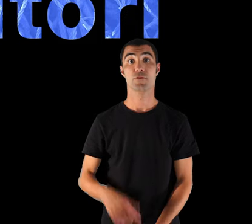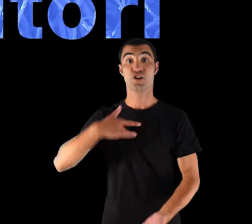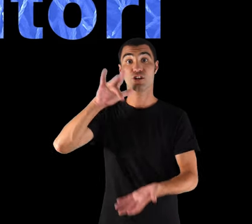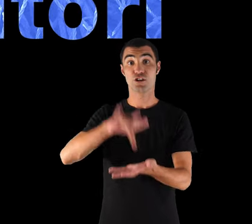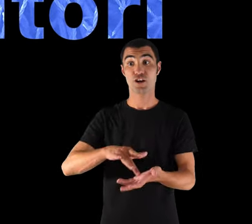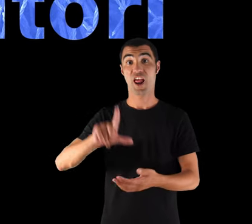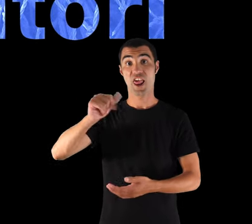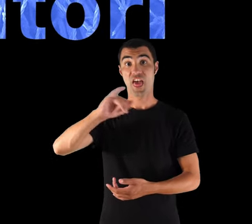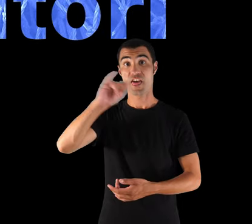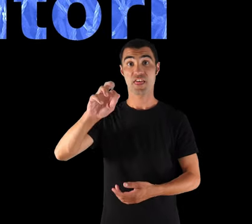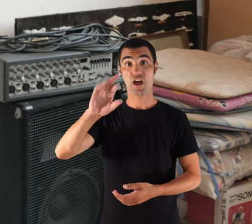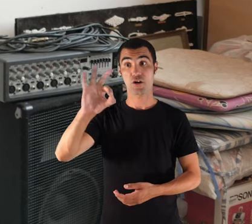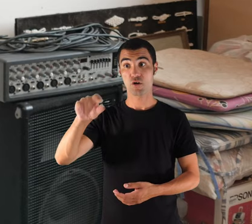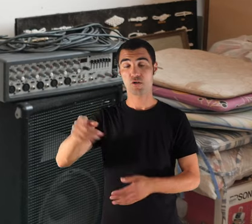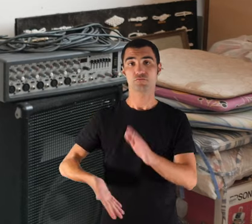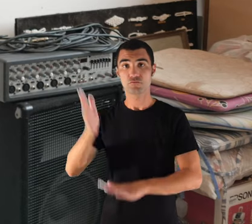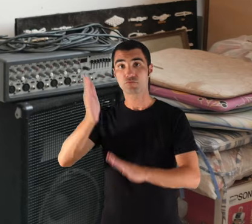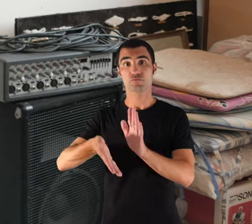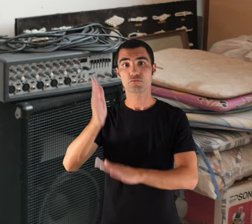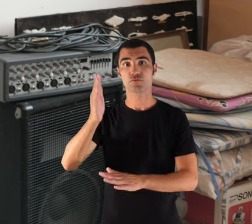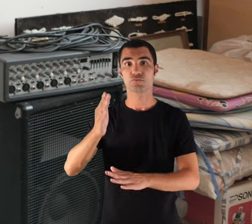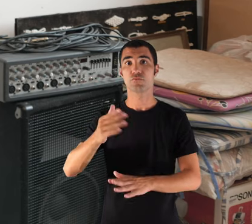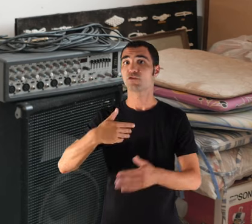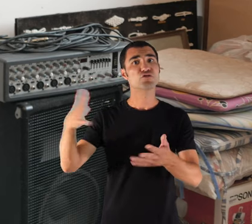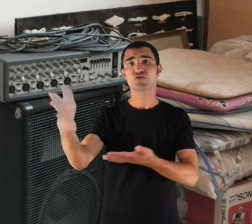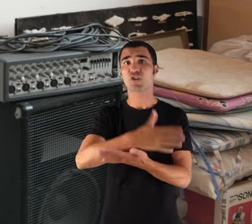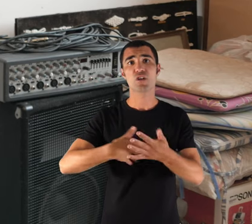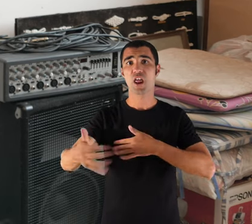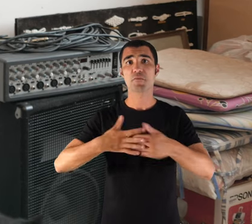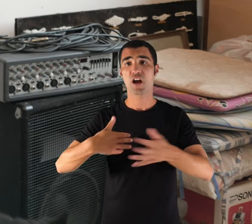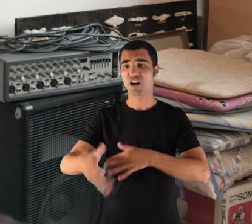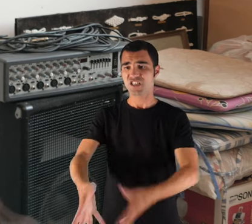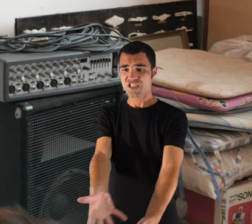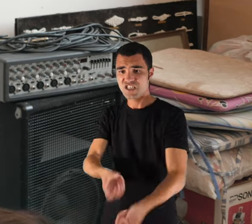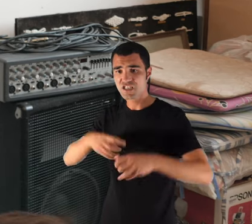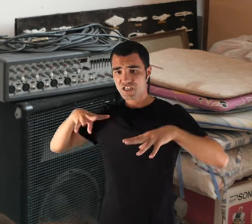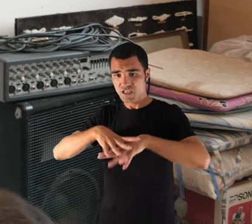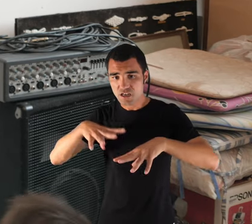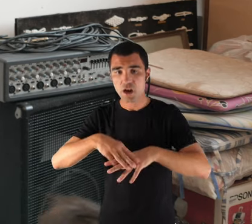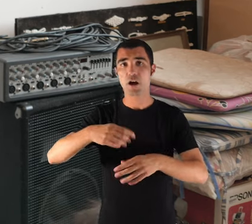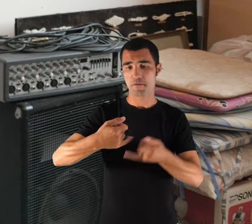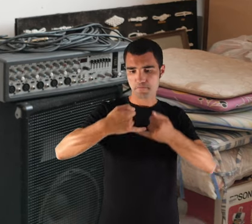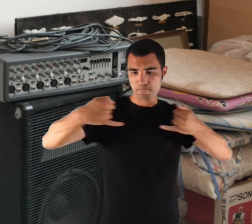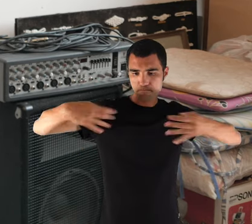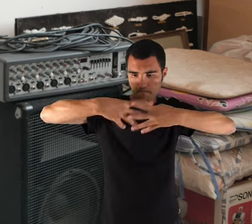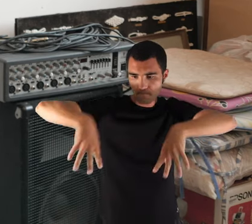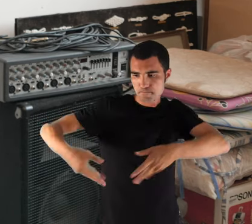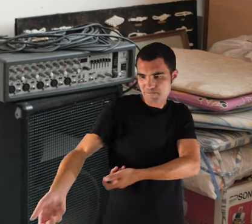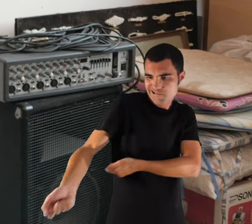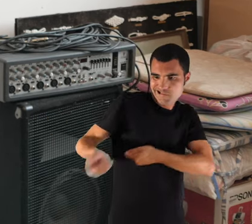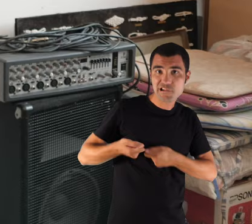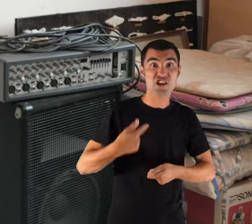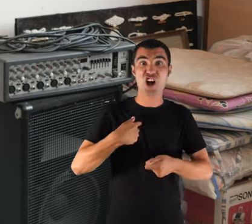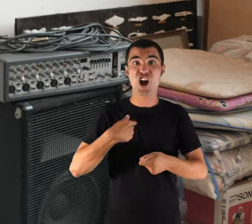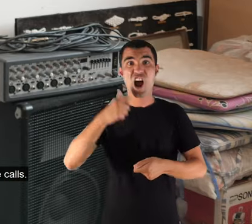Quan jo pescava amb el Lázaro, tot ho fèiem a mans. Estirar xerxes a mans, palanques a mans. Jo per aquí